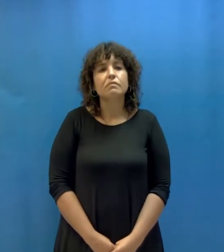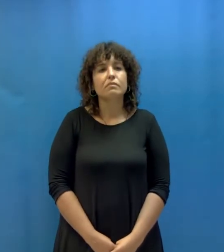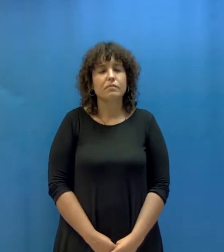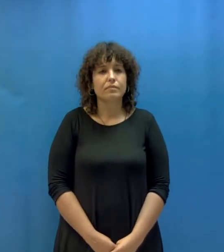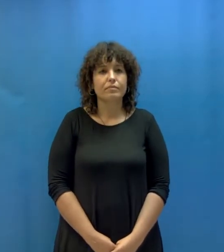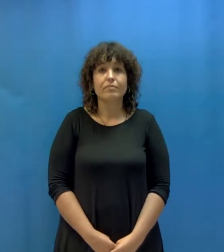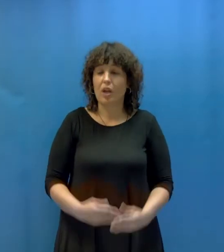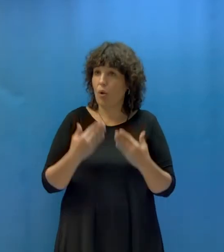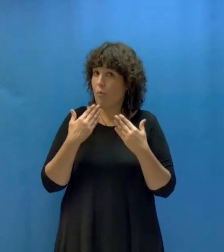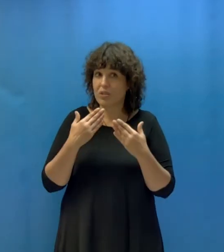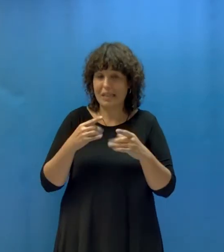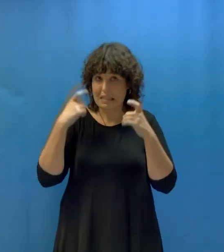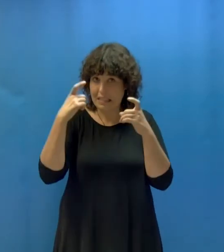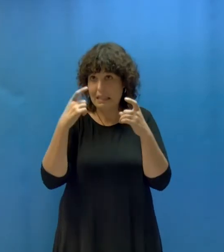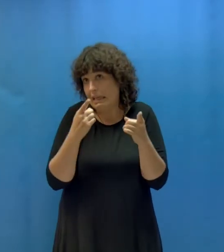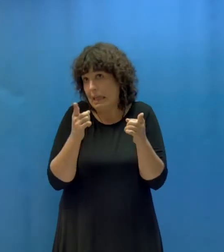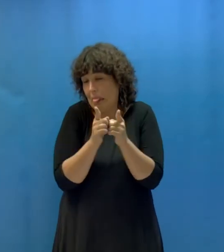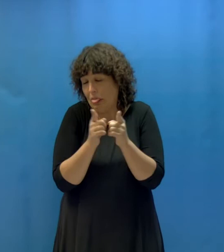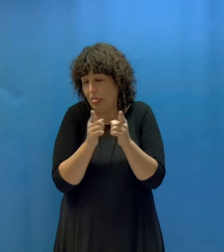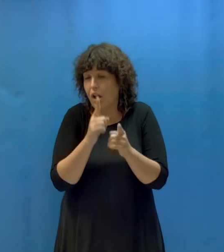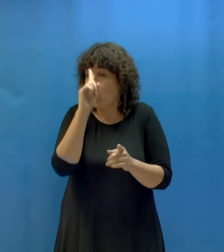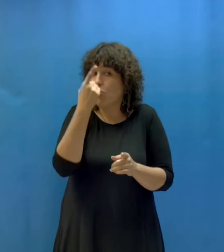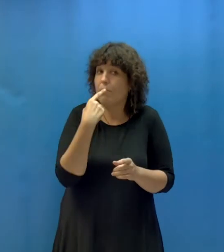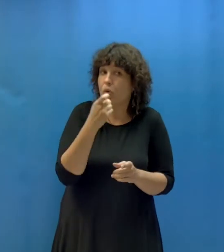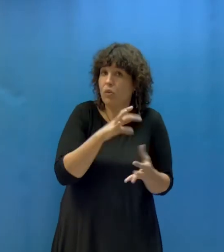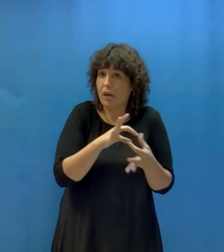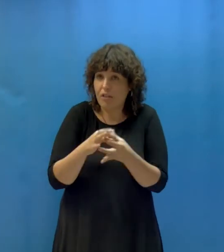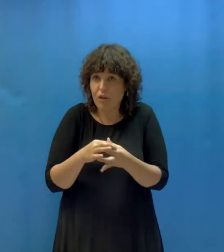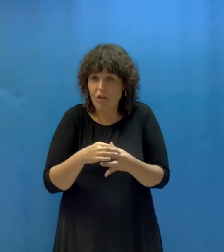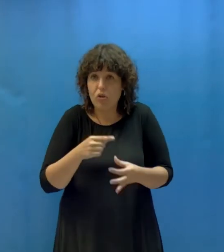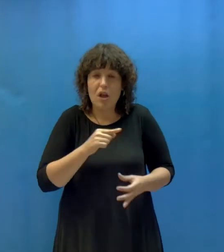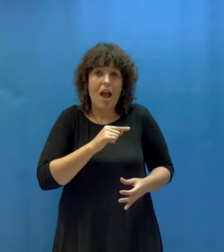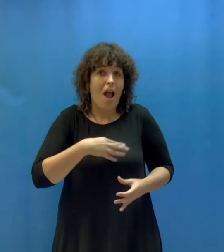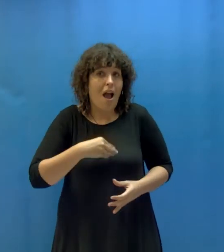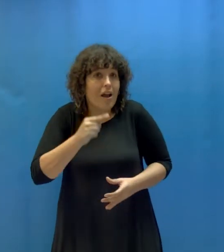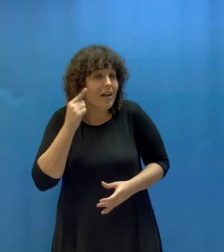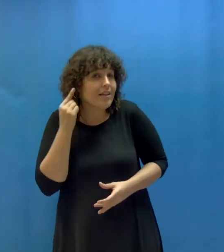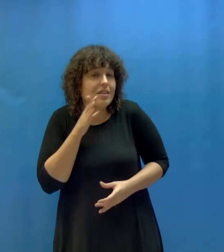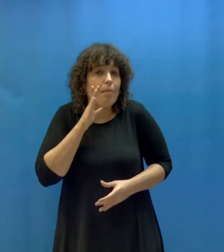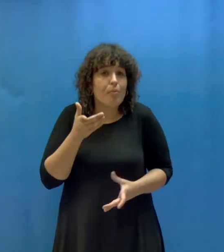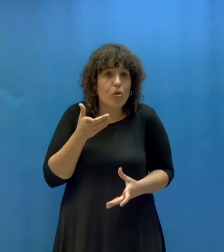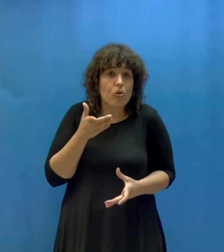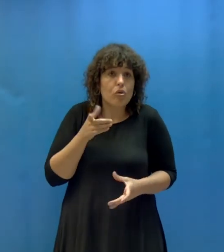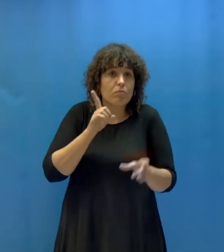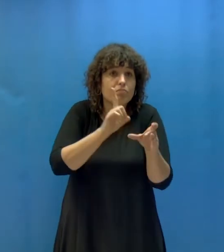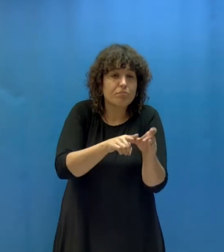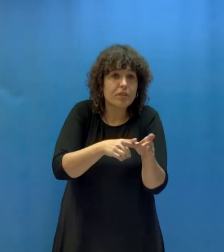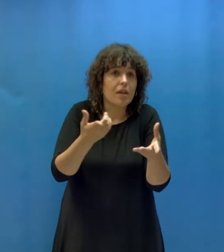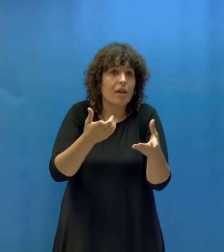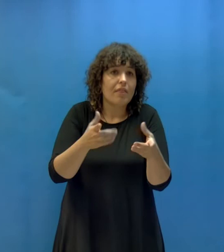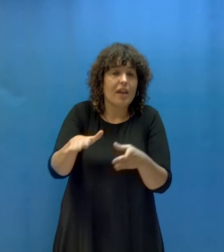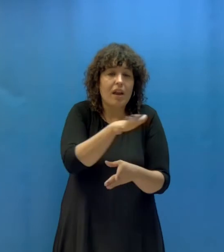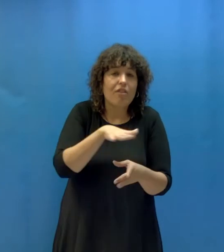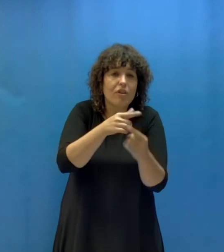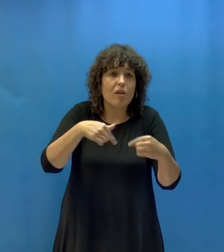Bé, moltes gràcies. Intentaré fer-ho ràpid. És una pregunta que no sé si correspondrà a l'alcaldessa per quan que és membre del Consell d'Administració del Port o al senyor Rafa Simó com a